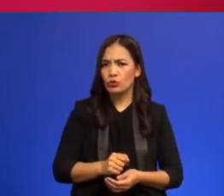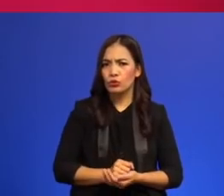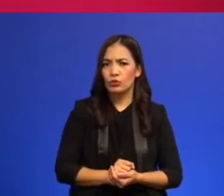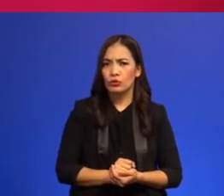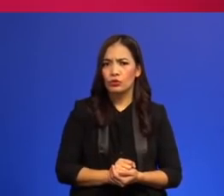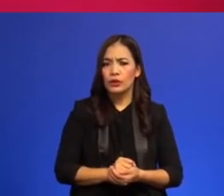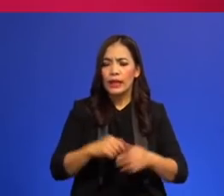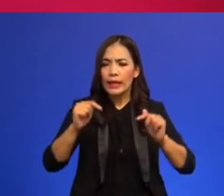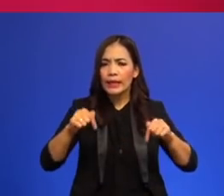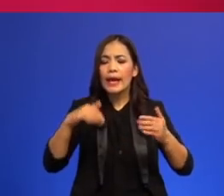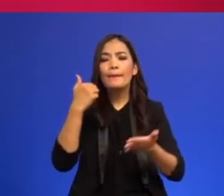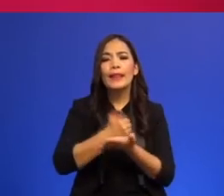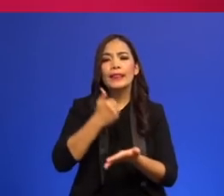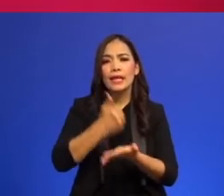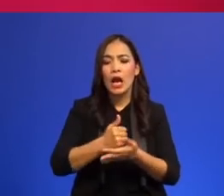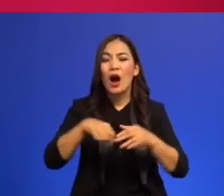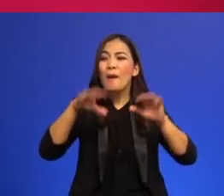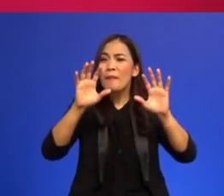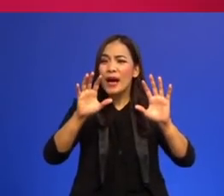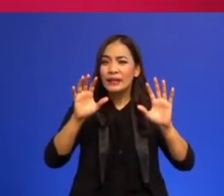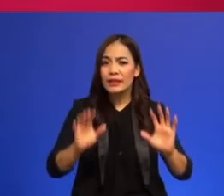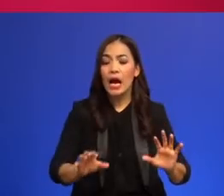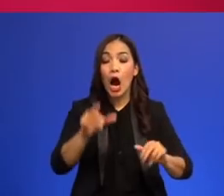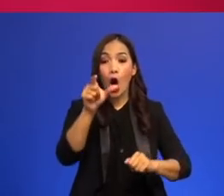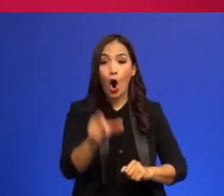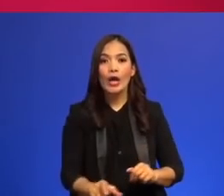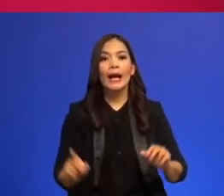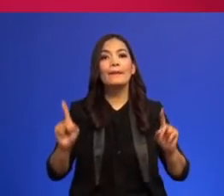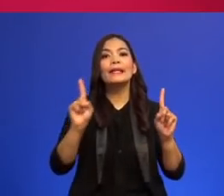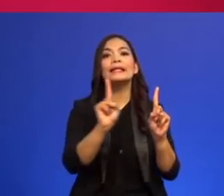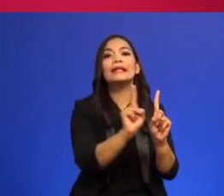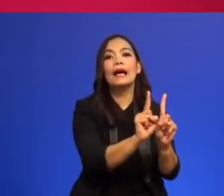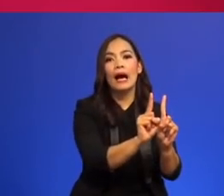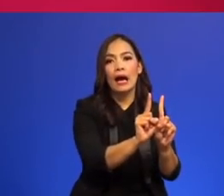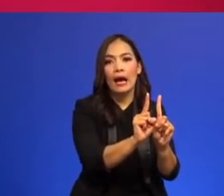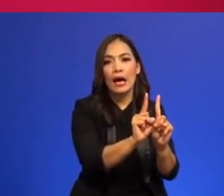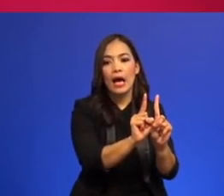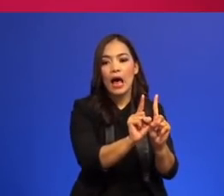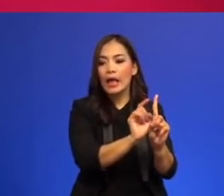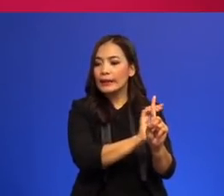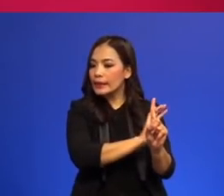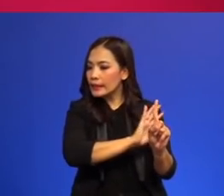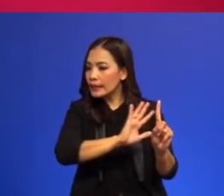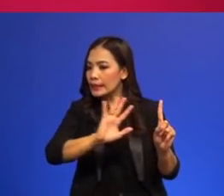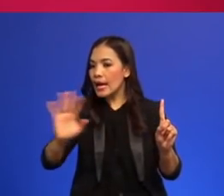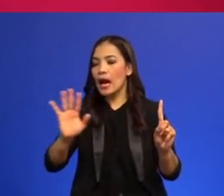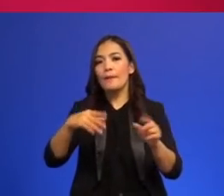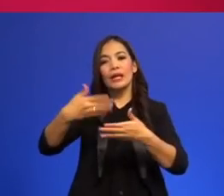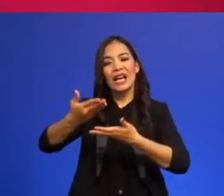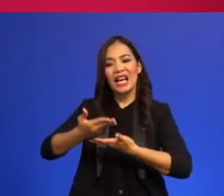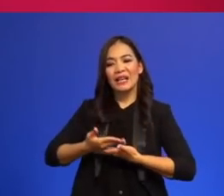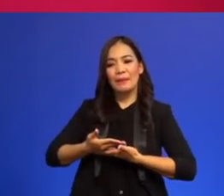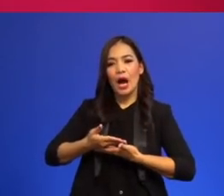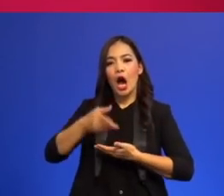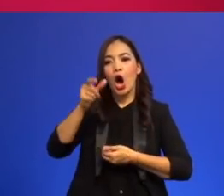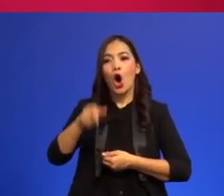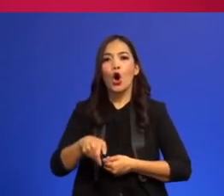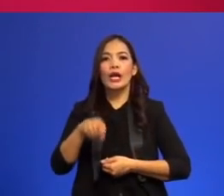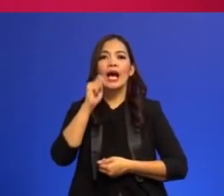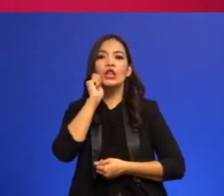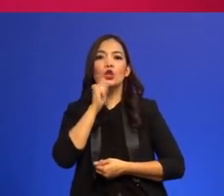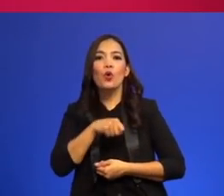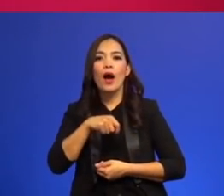Ini hal yang penting. Banyak orang menikah tanpa menerima mertua sebagai orang tua